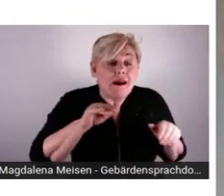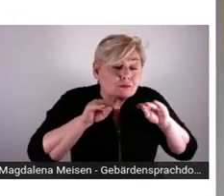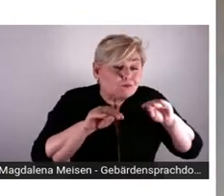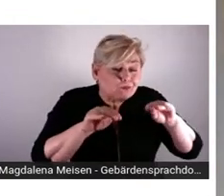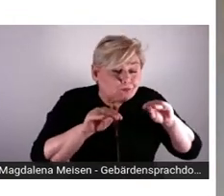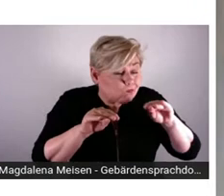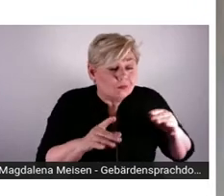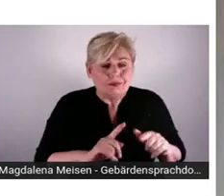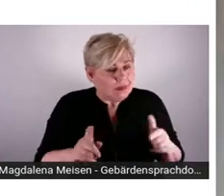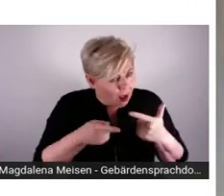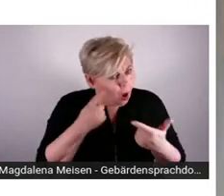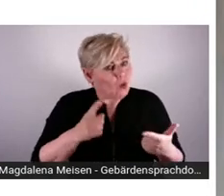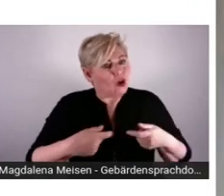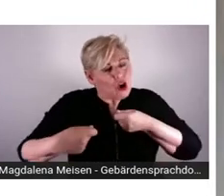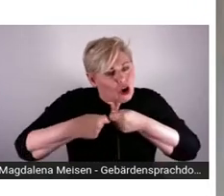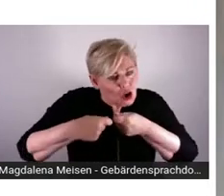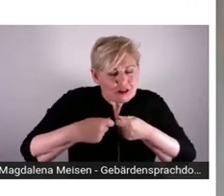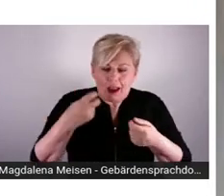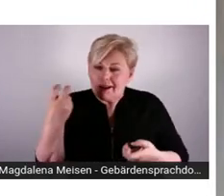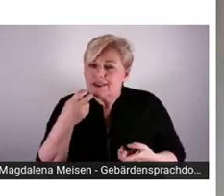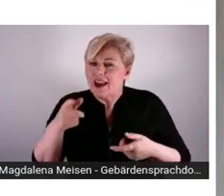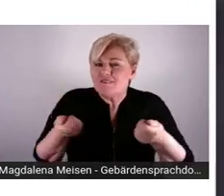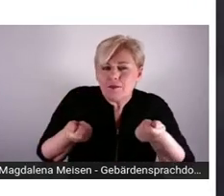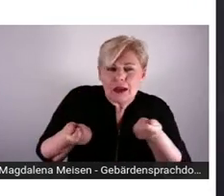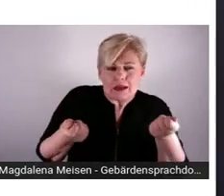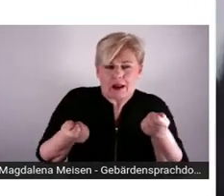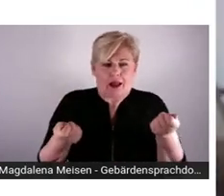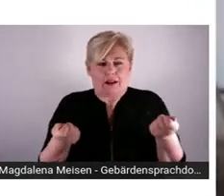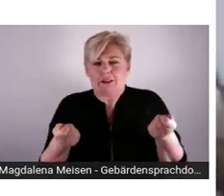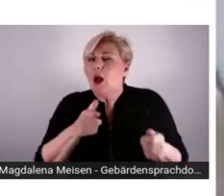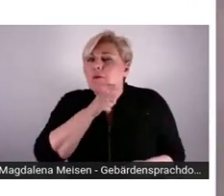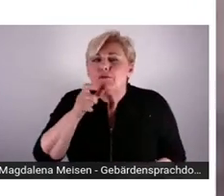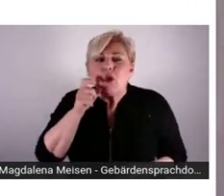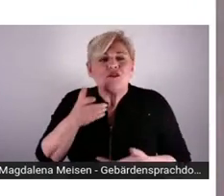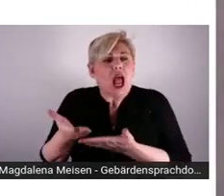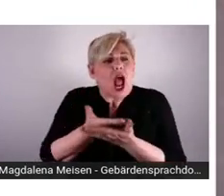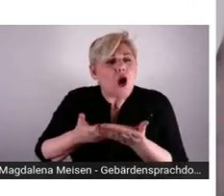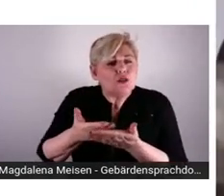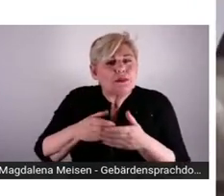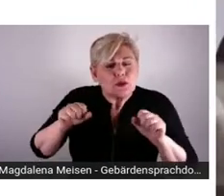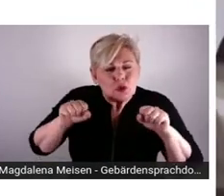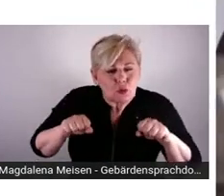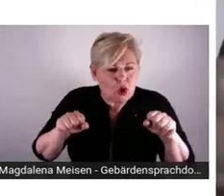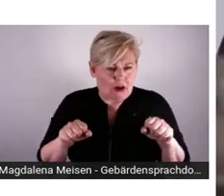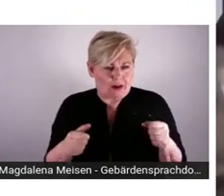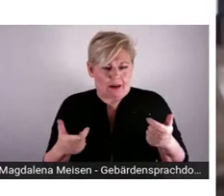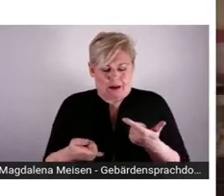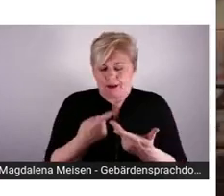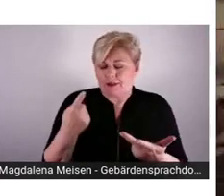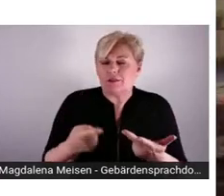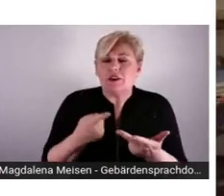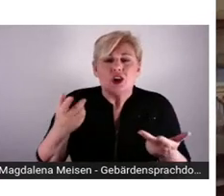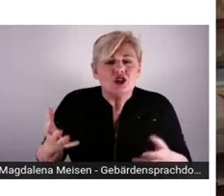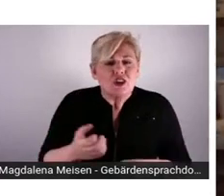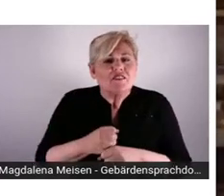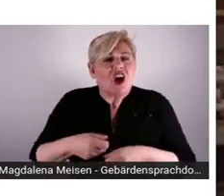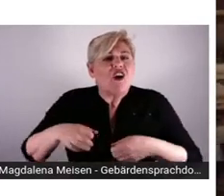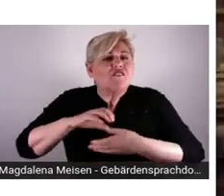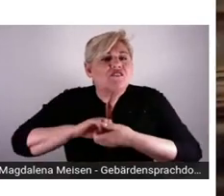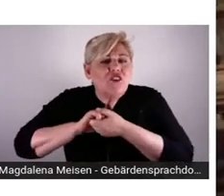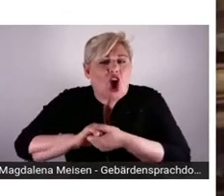wir suchen auch Kontakte, wir vermitteln berufliche Ausbildungsmöglichkeiten, wir schaffen